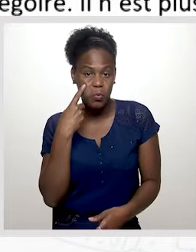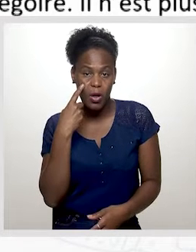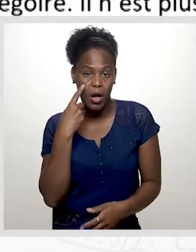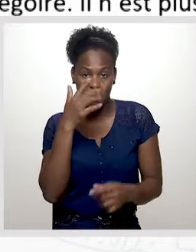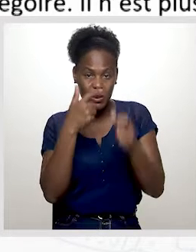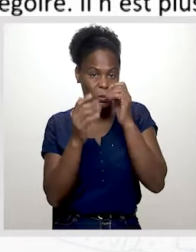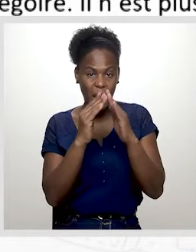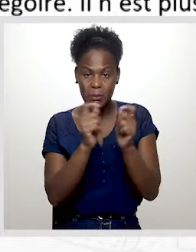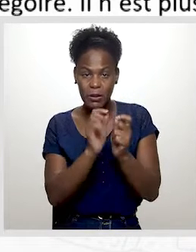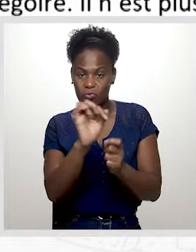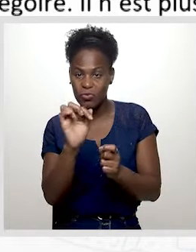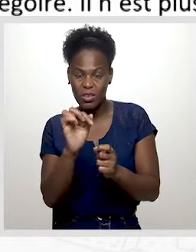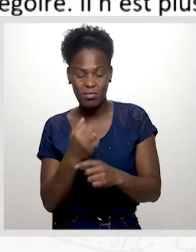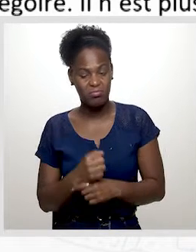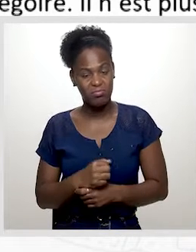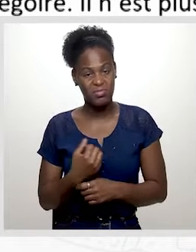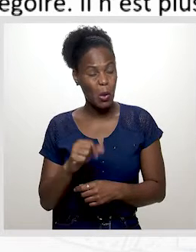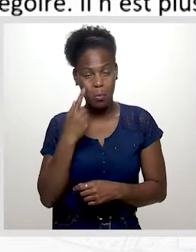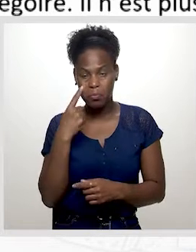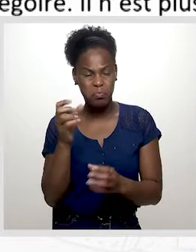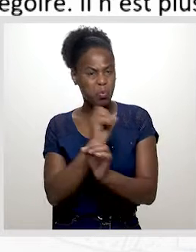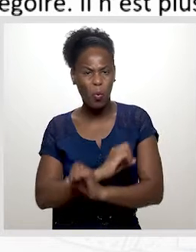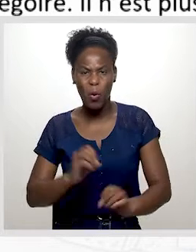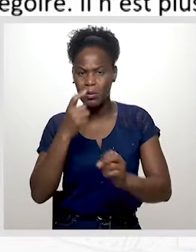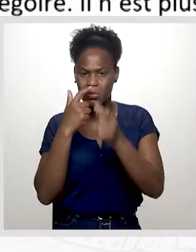tes voisins? Non, je ne connais personne.